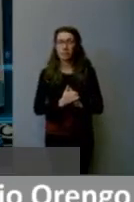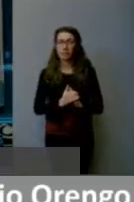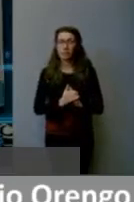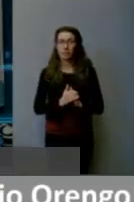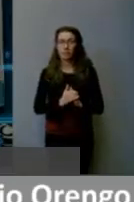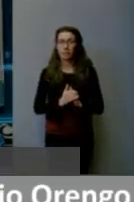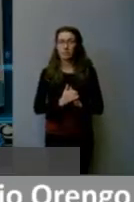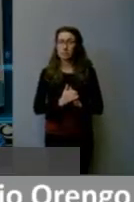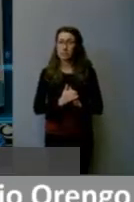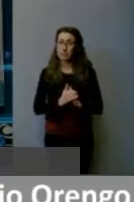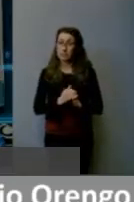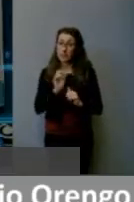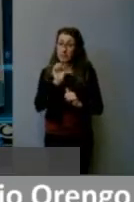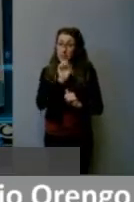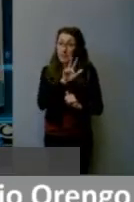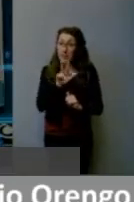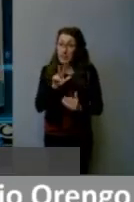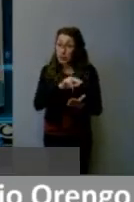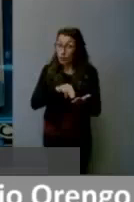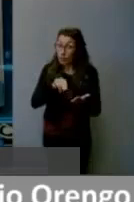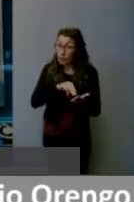Dichiarazione di voto intendo ovviamente.